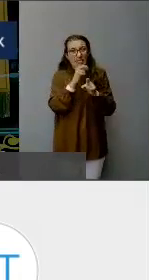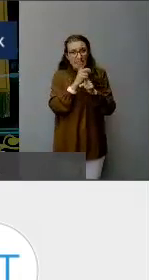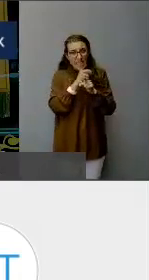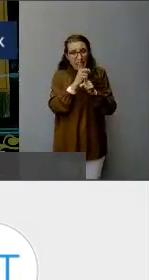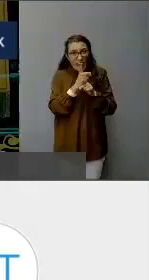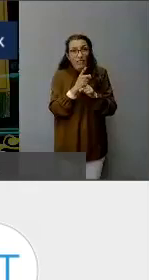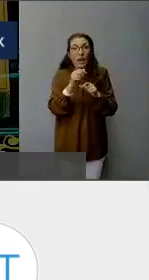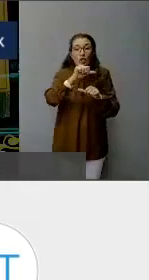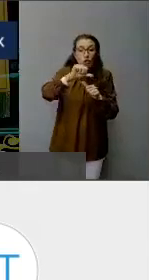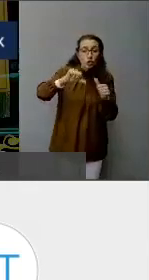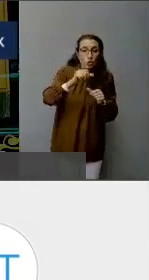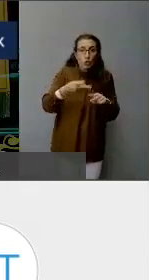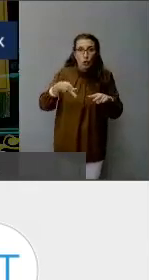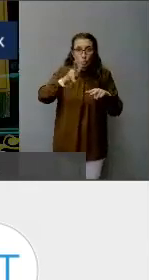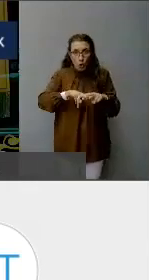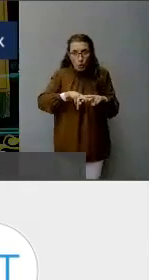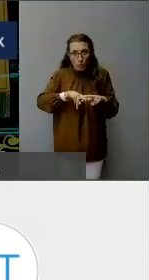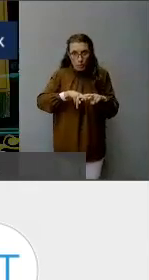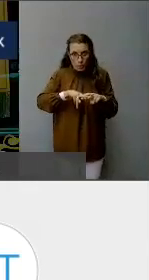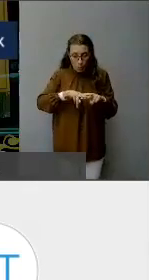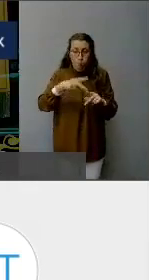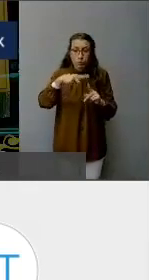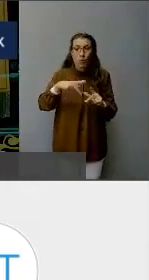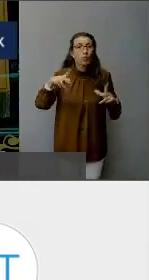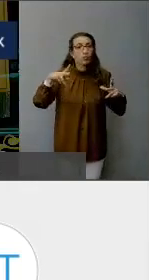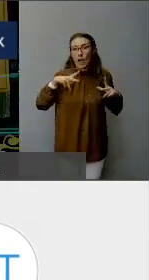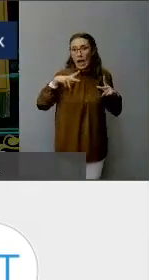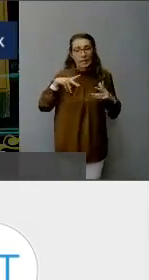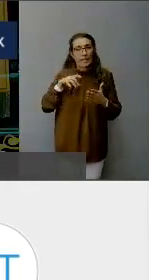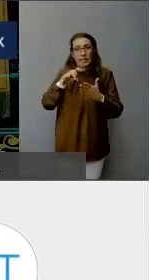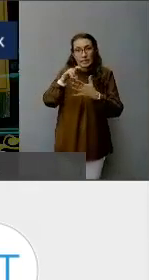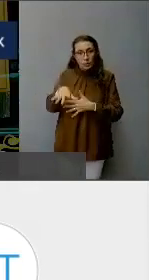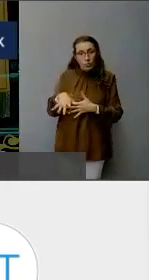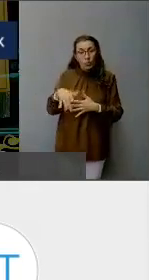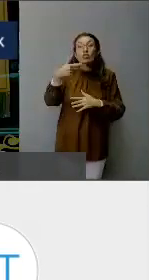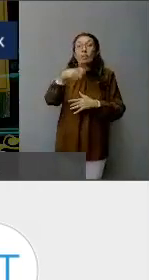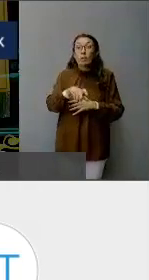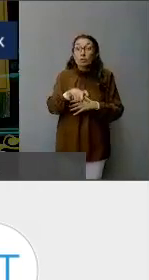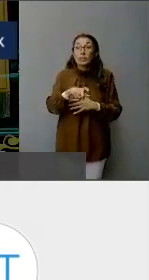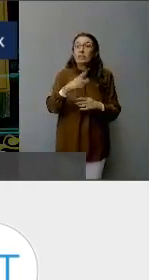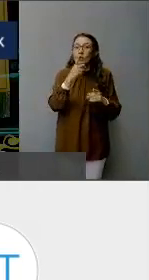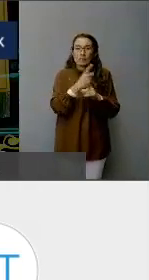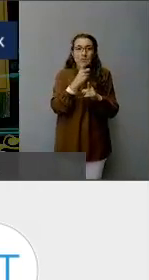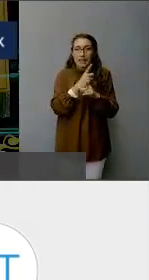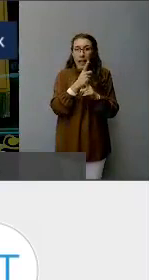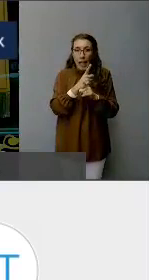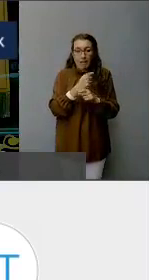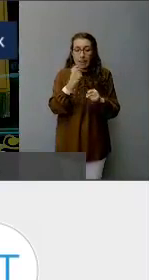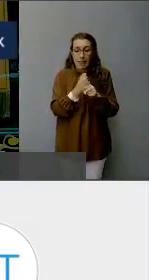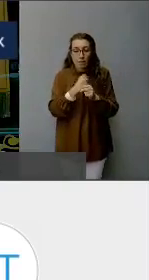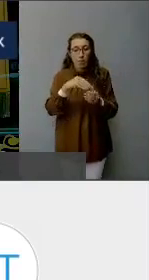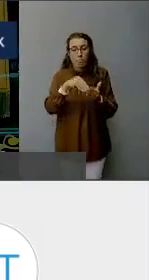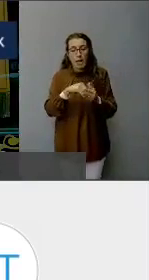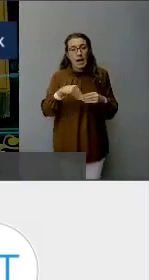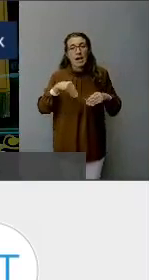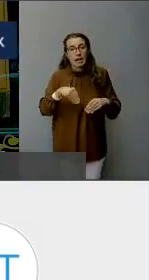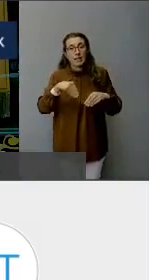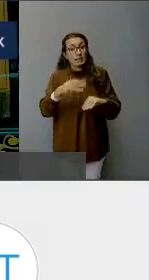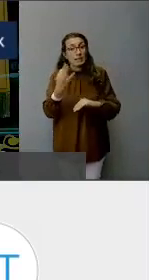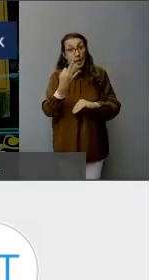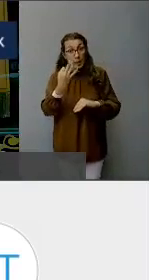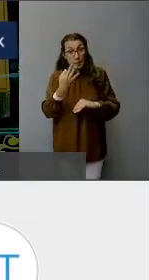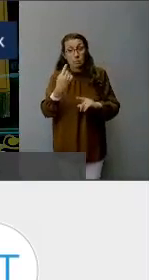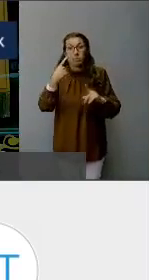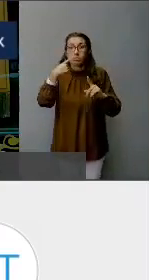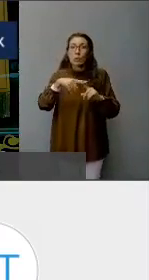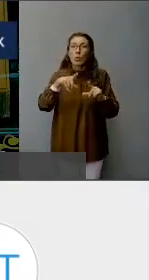rinunciare alle ferie a riposo psicofisico per non lasciare scoperti turni del servizio di soccorso che a causa del dissesto idrogeologico da regione liguria e